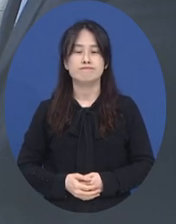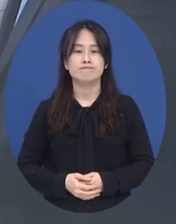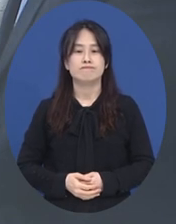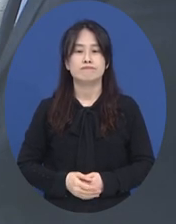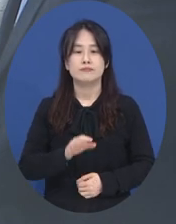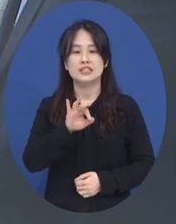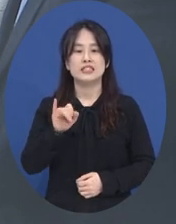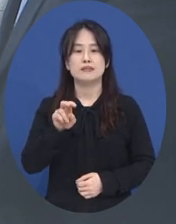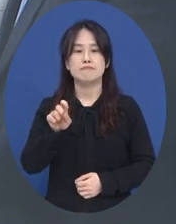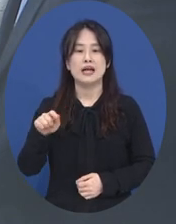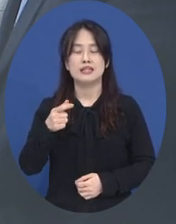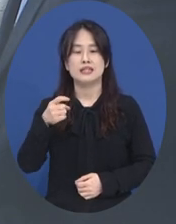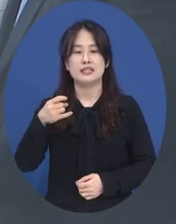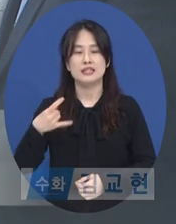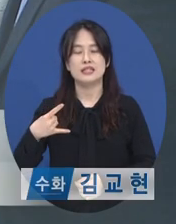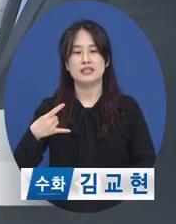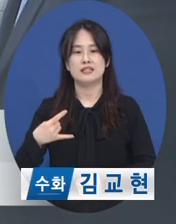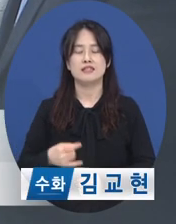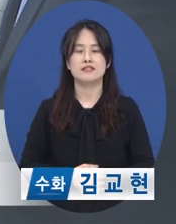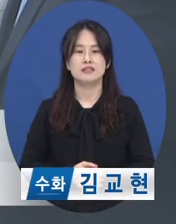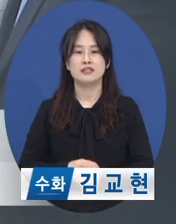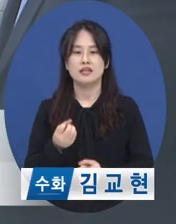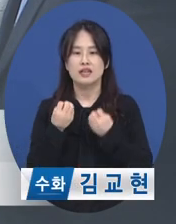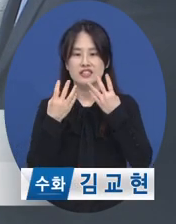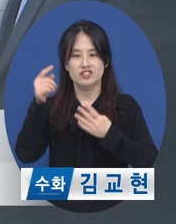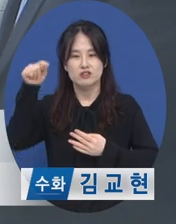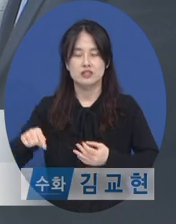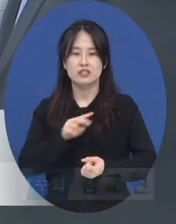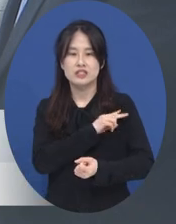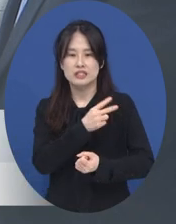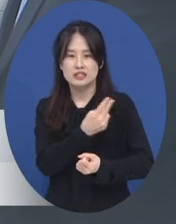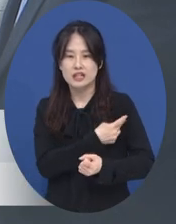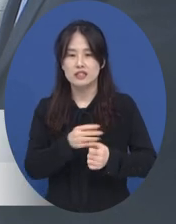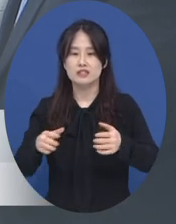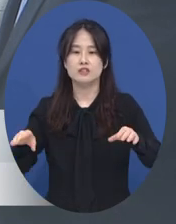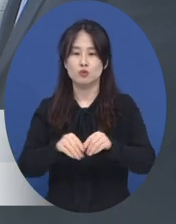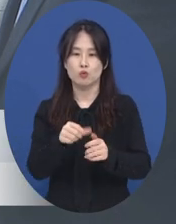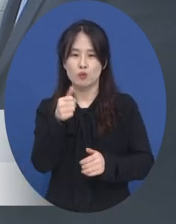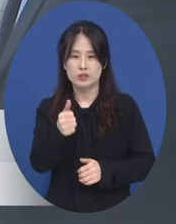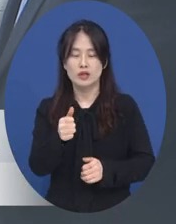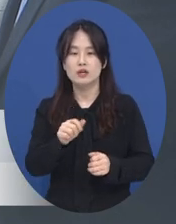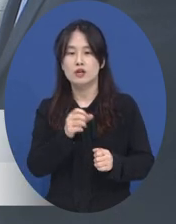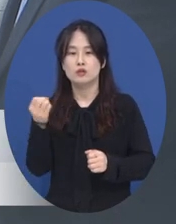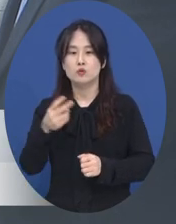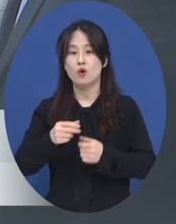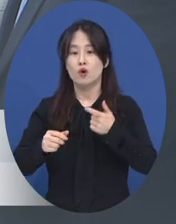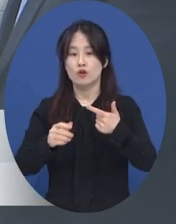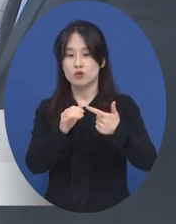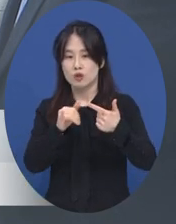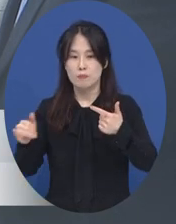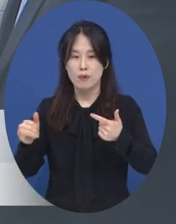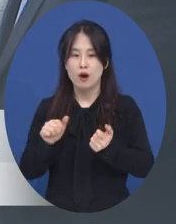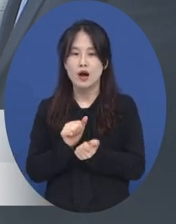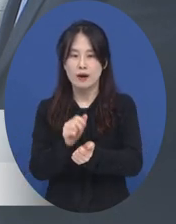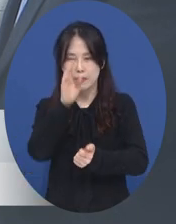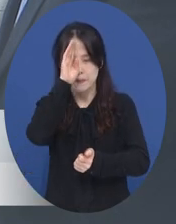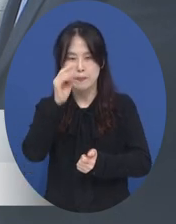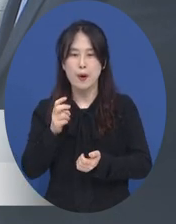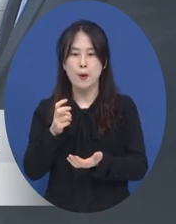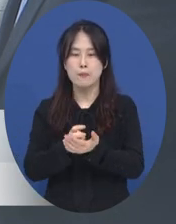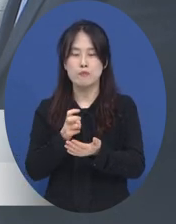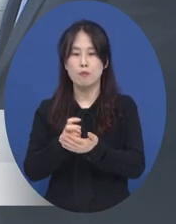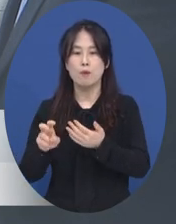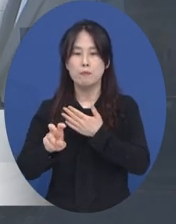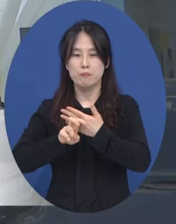경기도가 이만희 신천지예수교 진거장막 성전 총회장 등 6명을 감염병의 예방과 관리에 관한 법률 위반